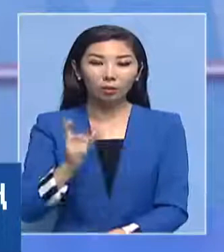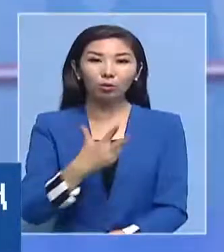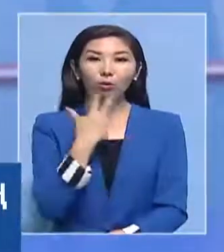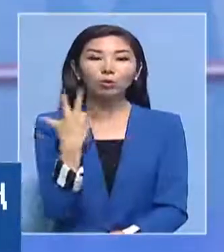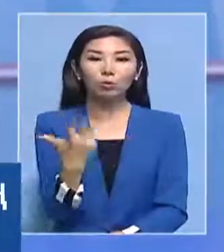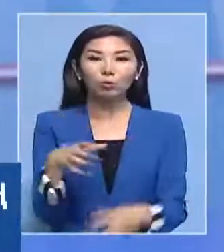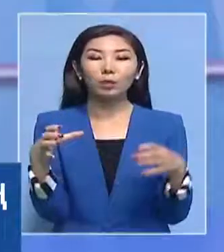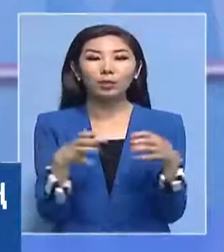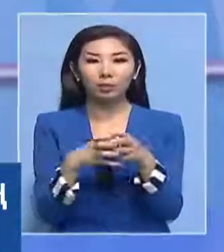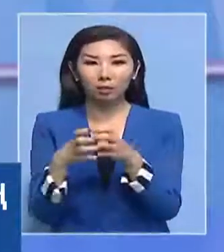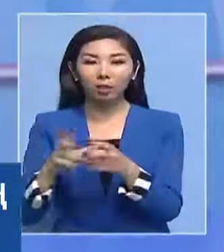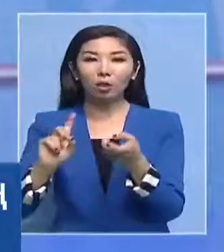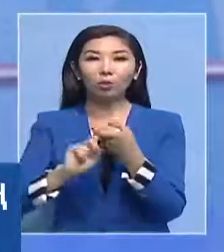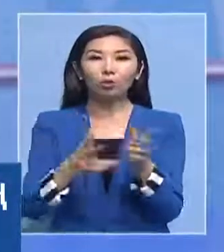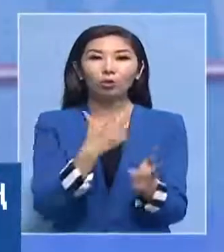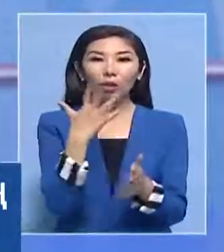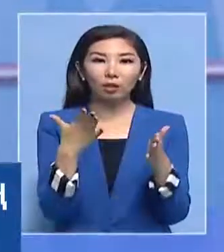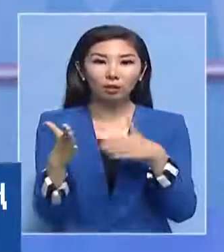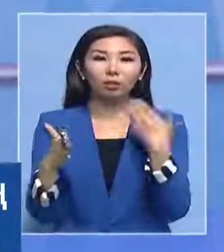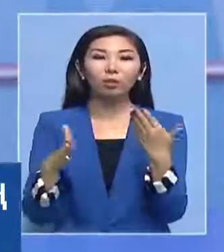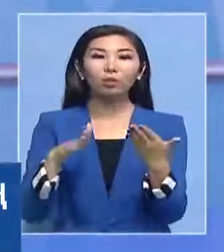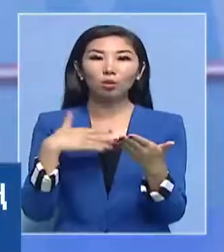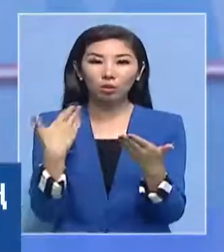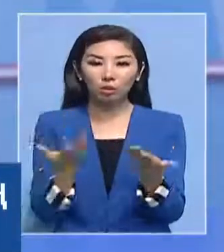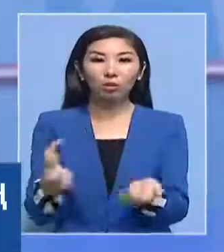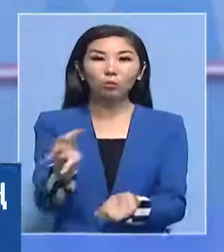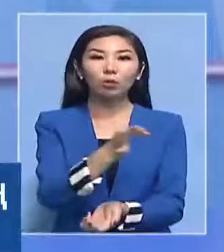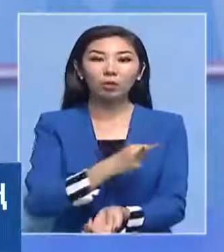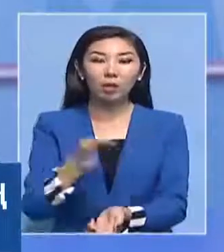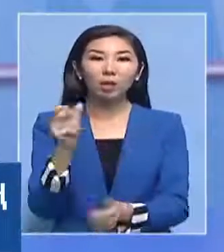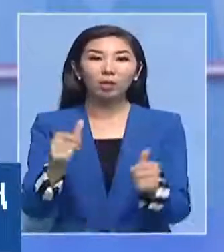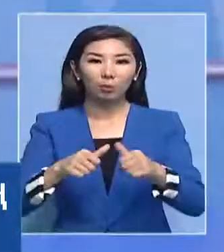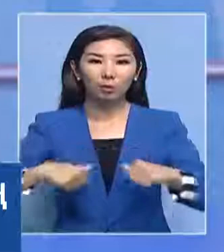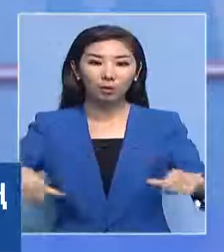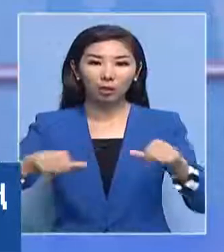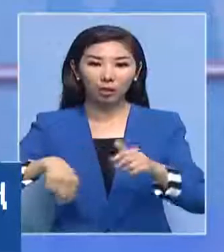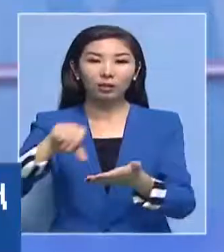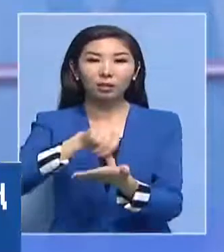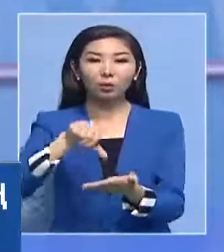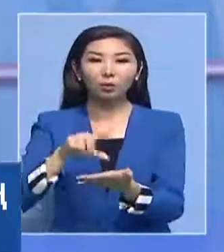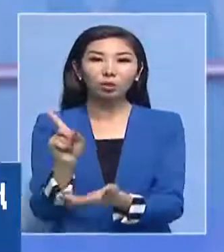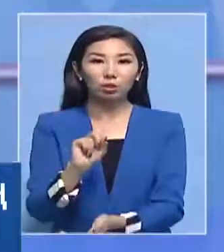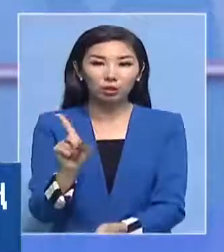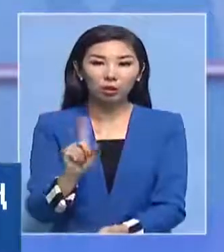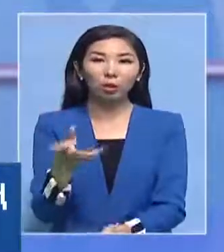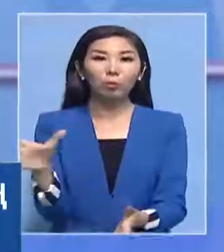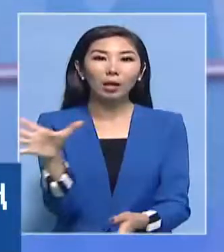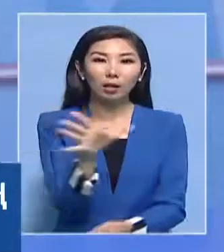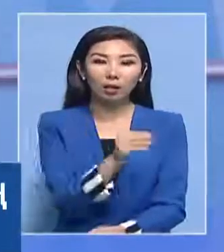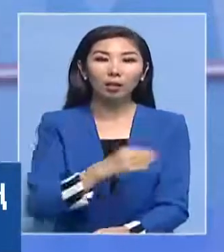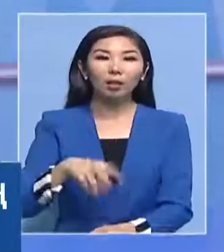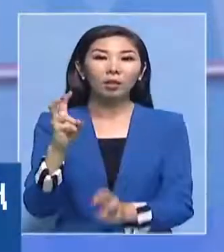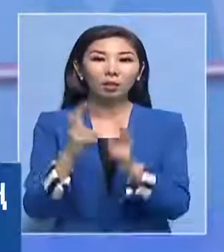үш бірлестікте, сол үш шақты республикалық деңгейінде комиссия құрады. Бұл не дейді? Бұл жаңа